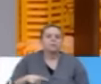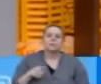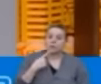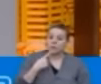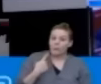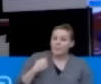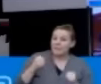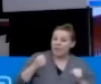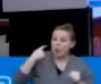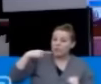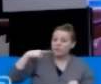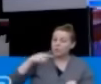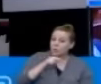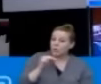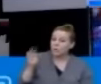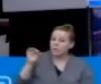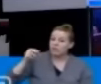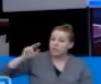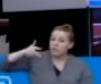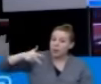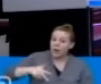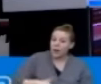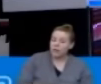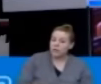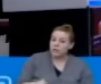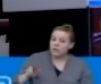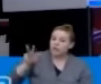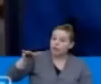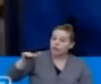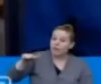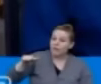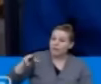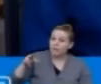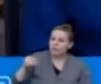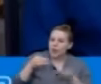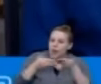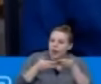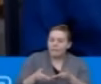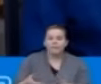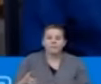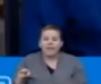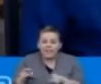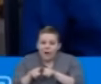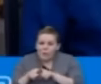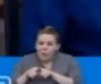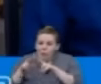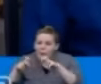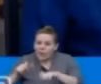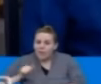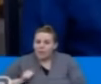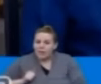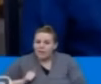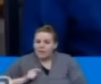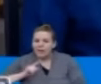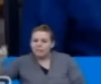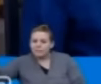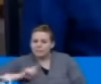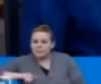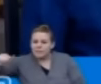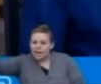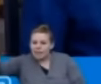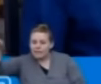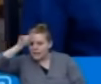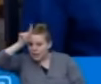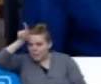ושחיתות, אתה מרמז לפרשת הצוללות, פרשת 3000? כן. הפכת להיות מעין סוג של חוקר פרטי, אתה נוסע וחוזר לטיסנקרופ בגרמניה ובודק